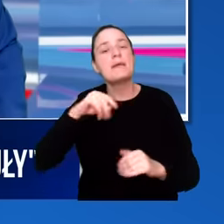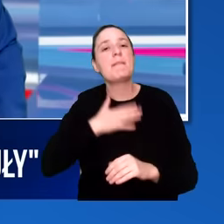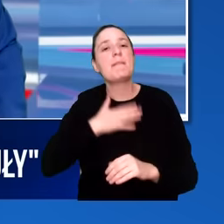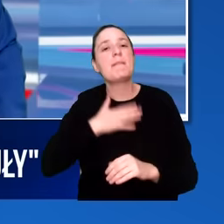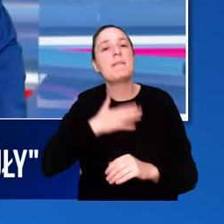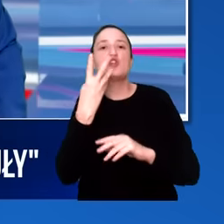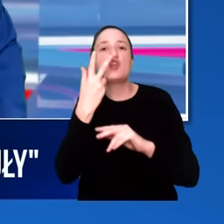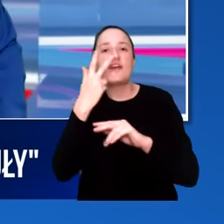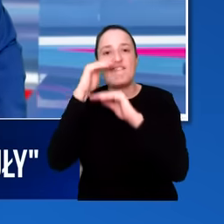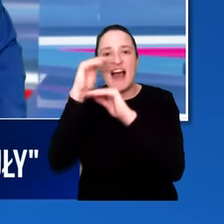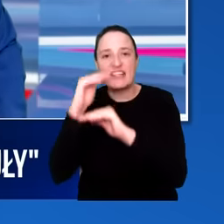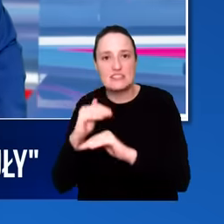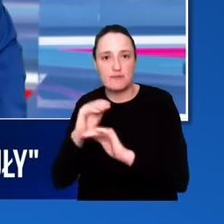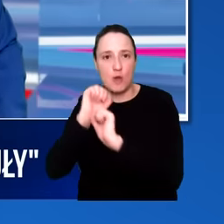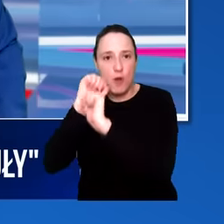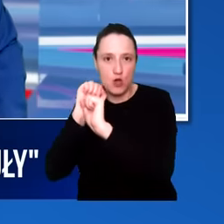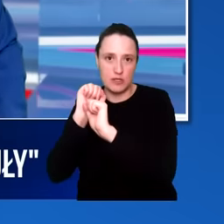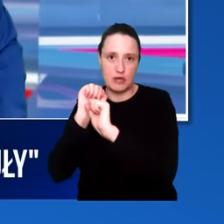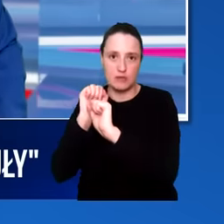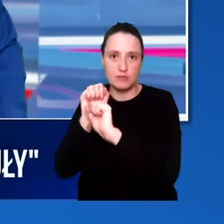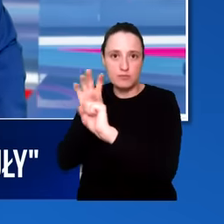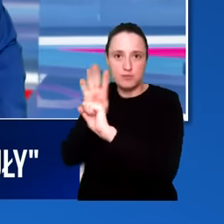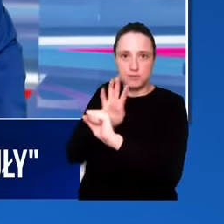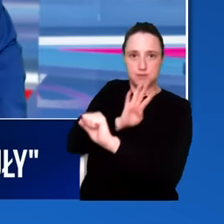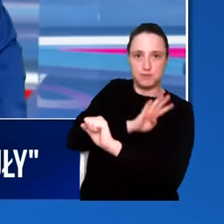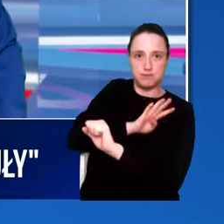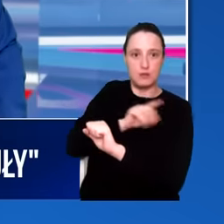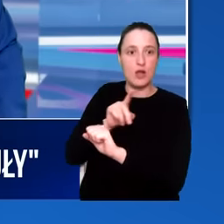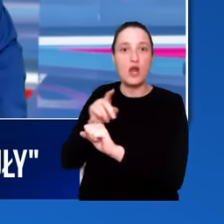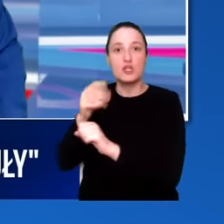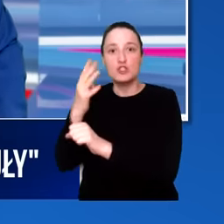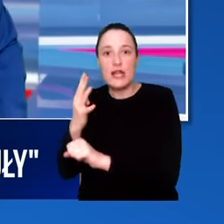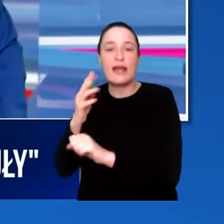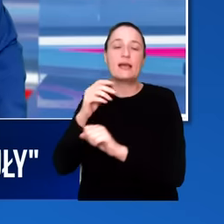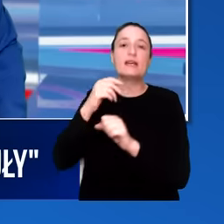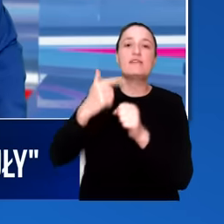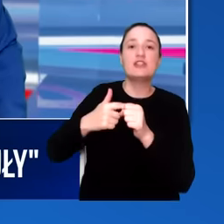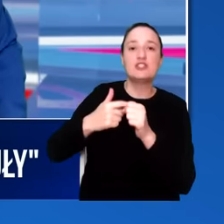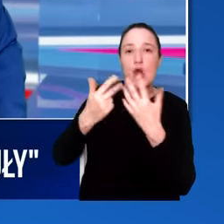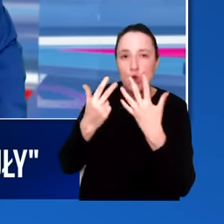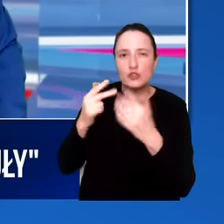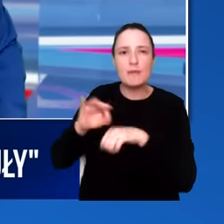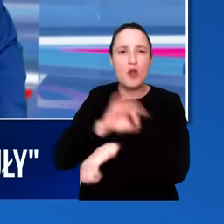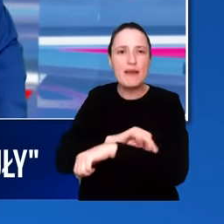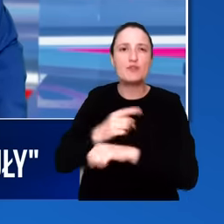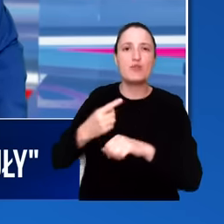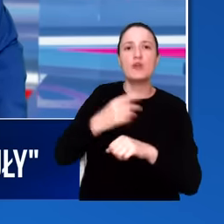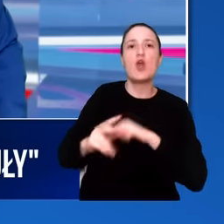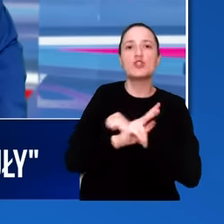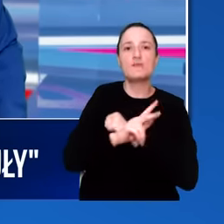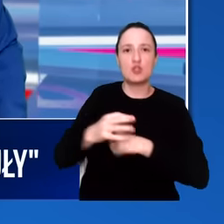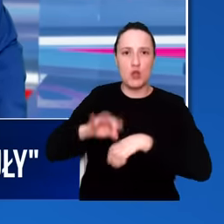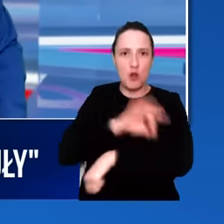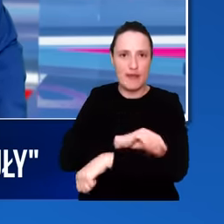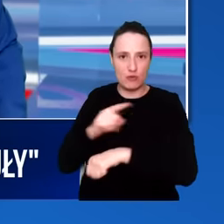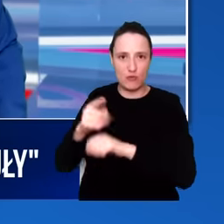zaplanowaną do 4, do 28 kilometrów i do 80 kilometrów praktycznie. I